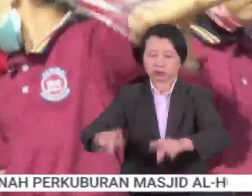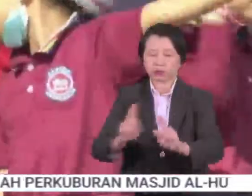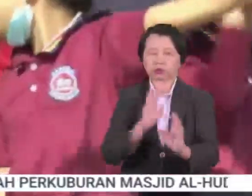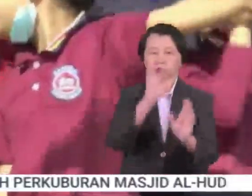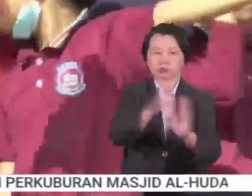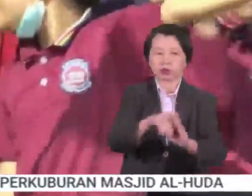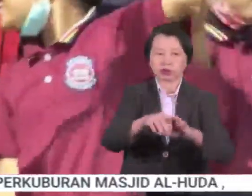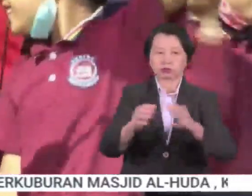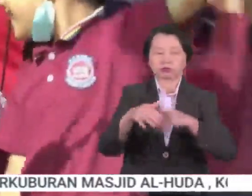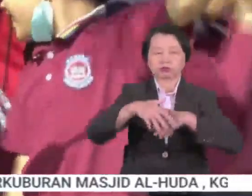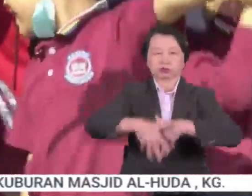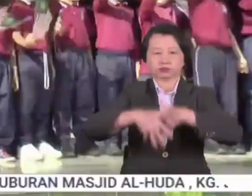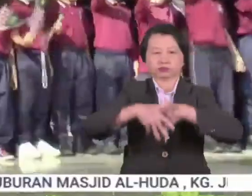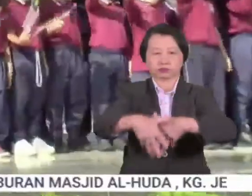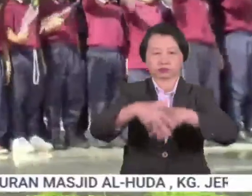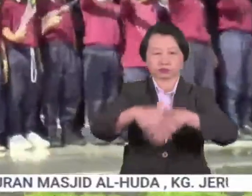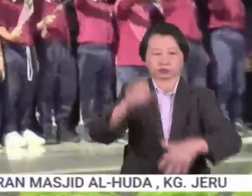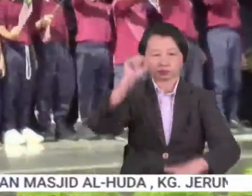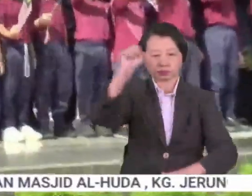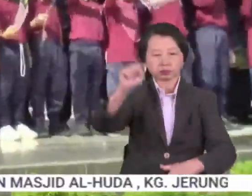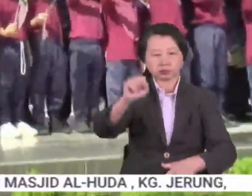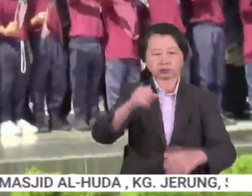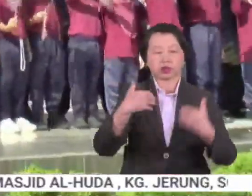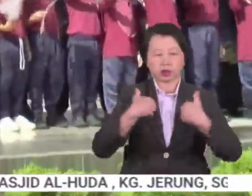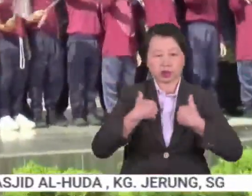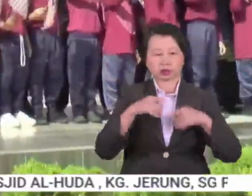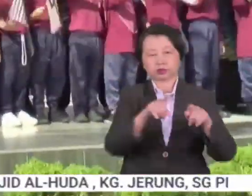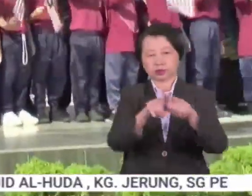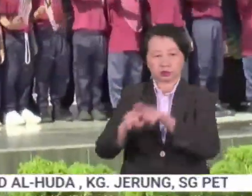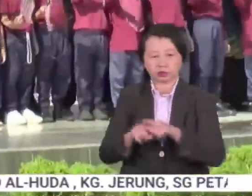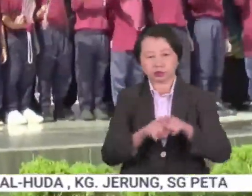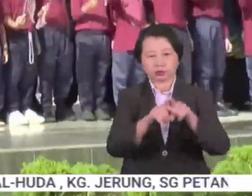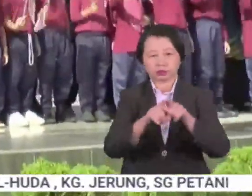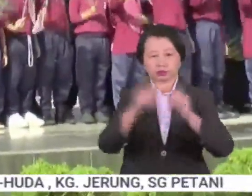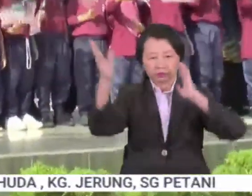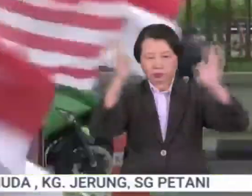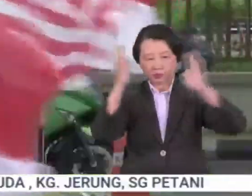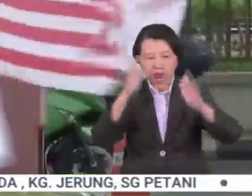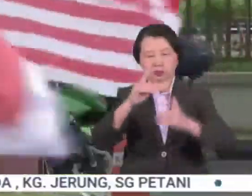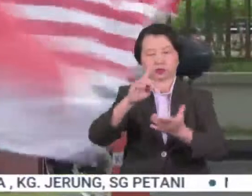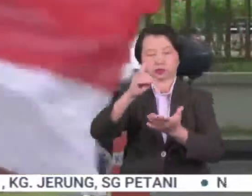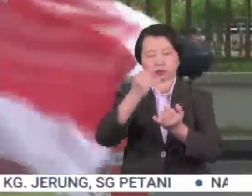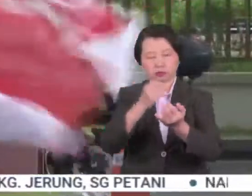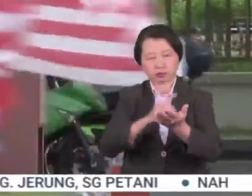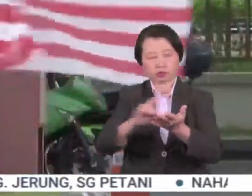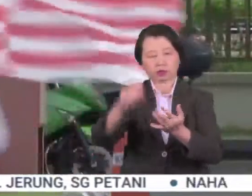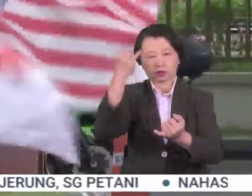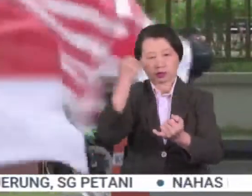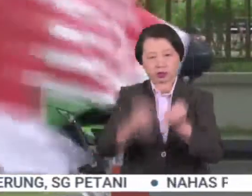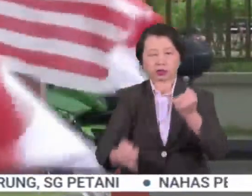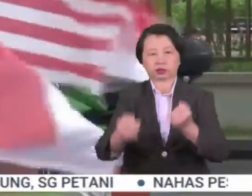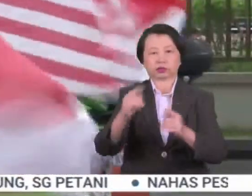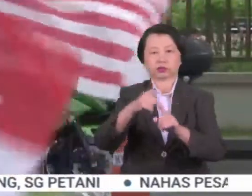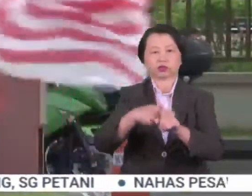menyertai perarakan sambutan kemerdekaan yang berlangsung serentak di seluruh negara pada minggu akhir